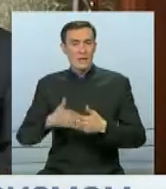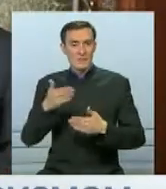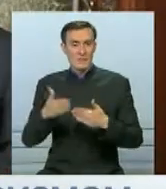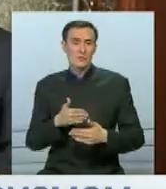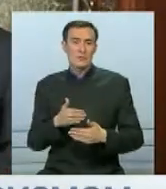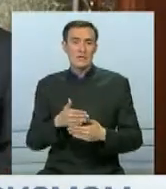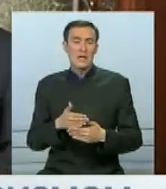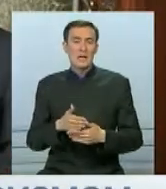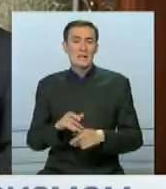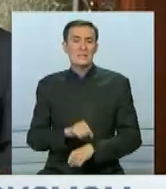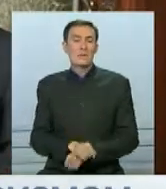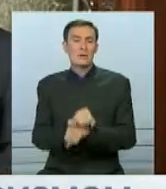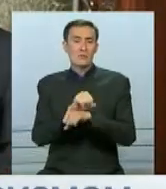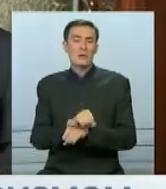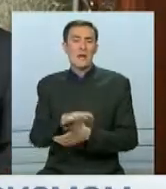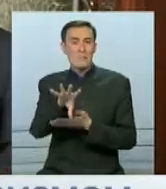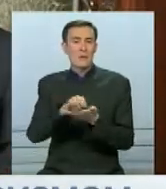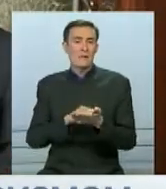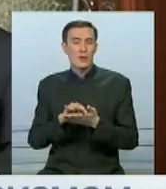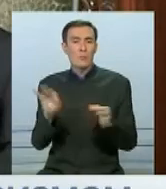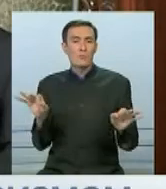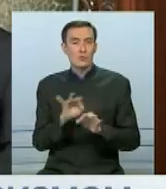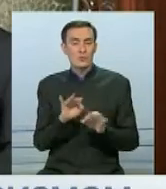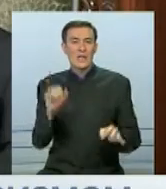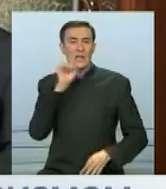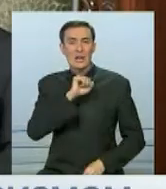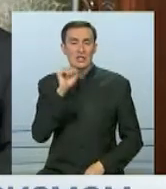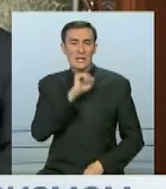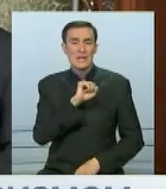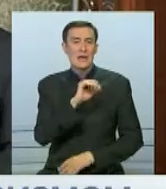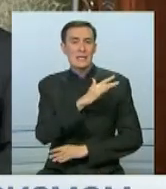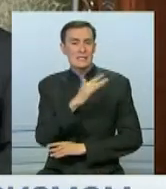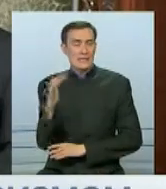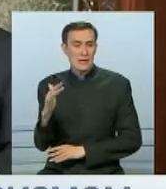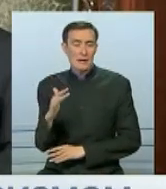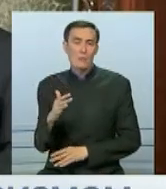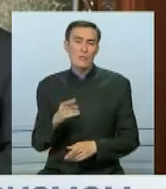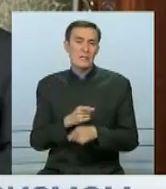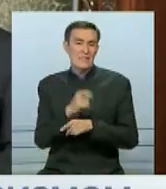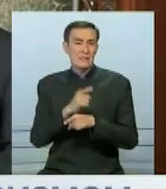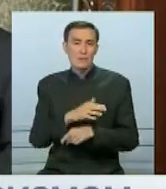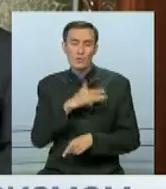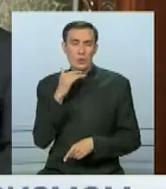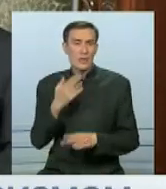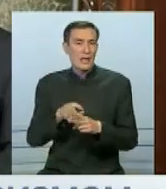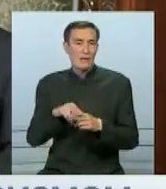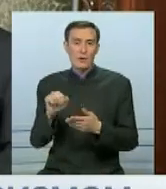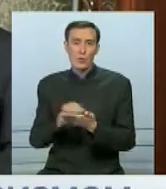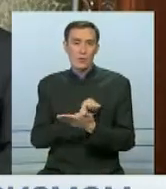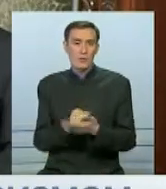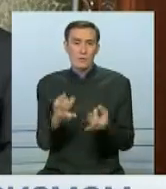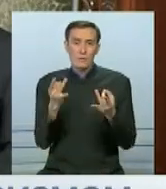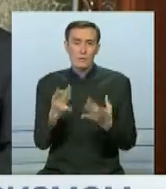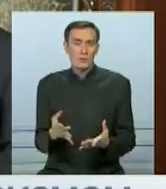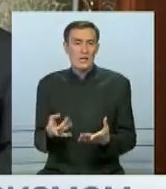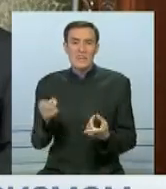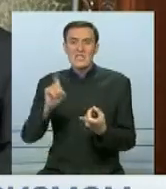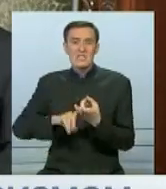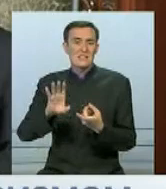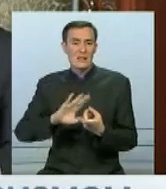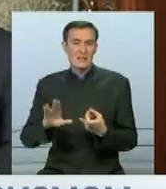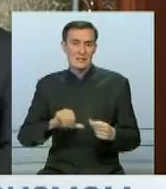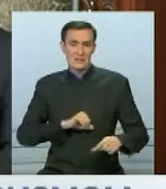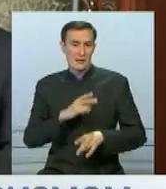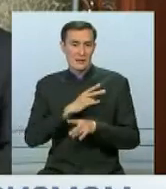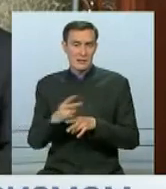сидячие забастовки, копирование музыки, кража растений и заповедников. По мнению критиков, многие пункты документа просто никак не связаны с